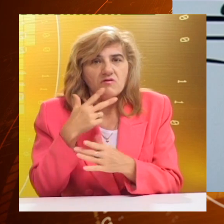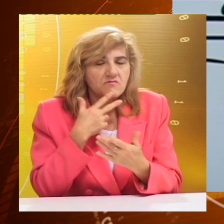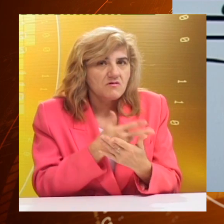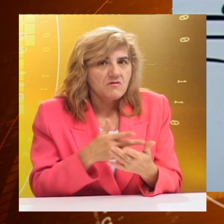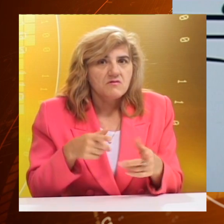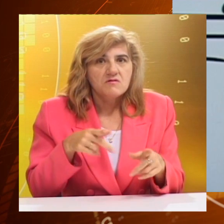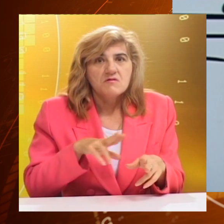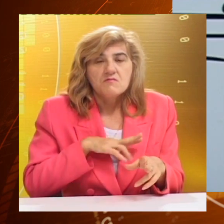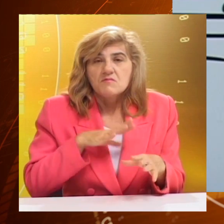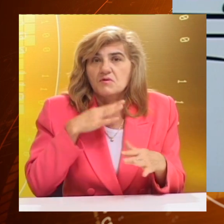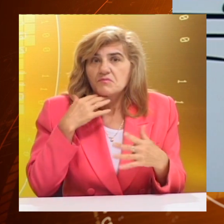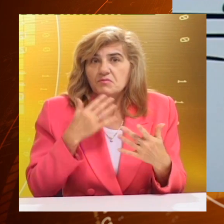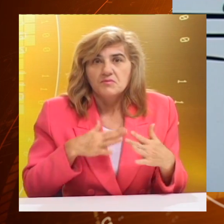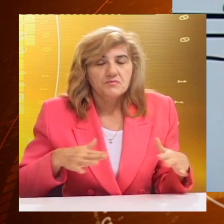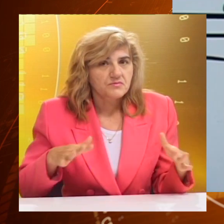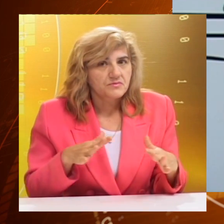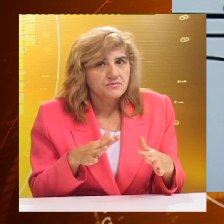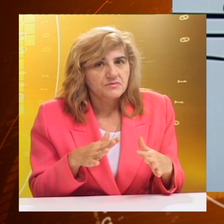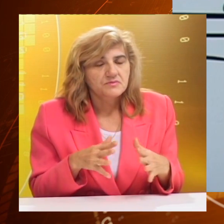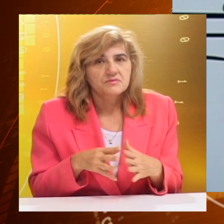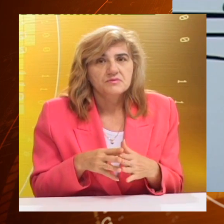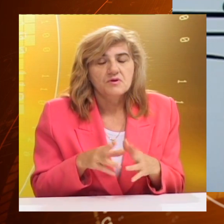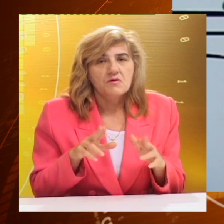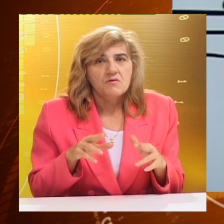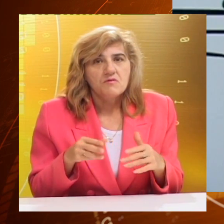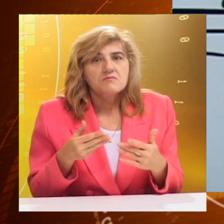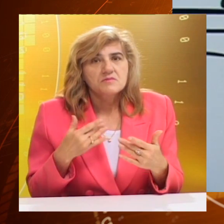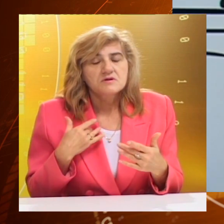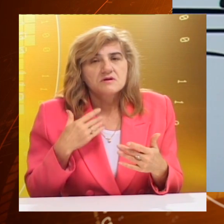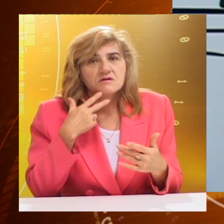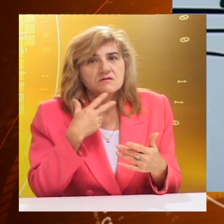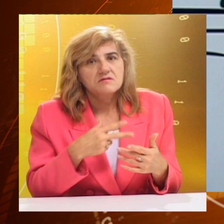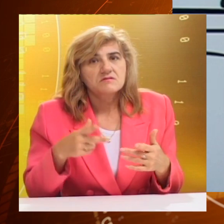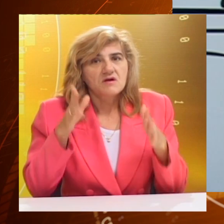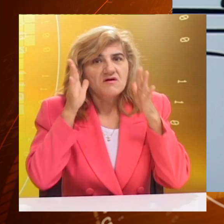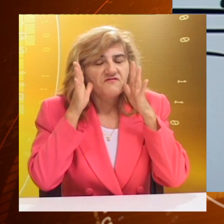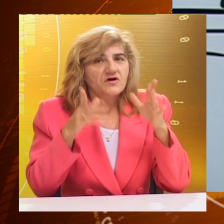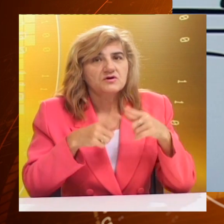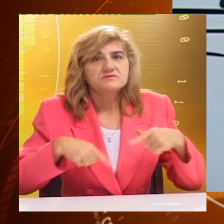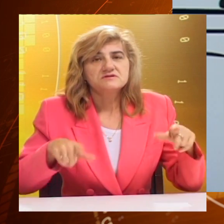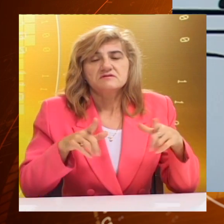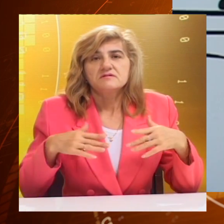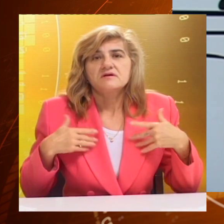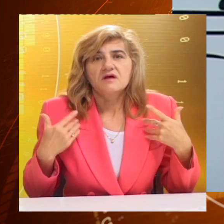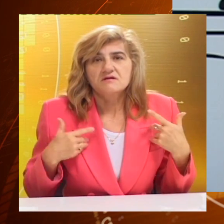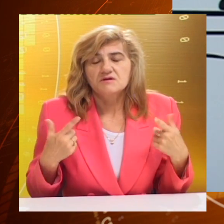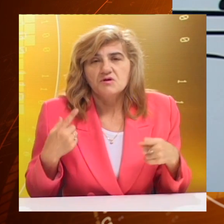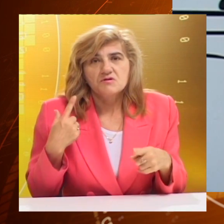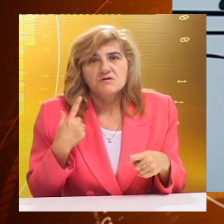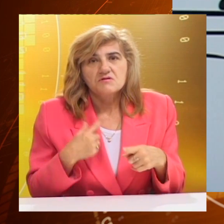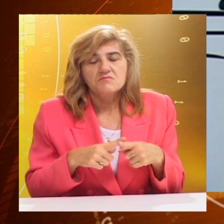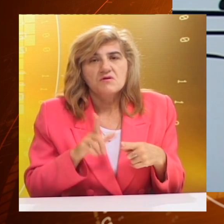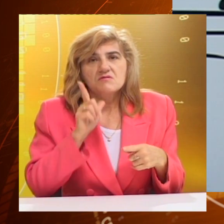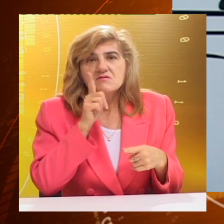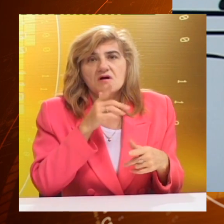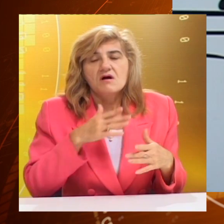biblioteci, nadam se da nisam nekog izostavila, tako da i verujem da će uživati